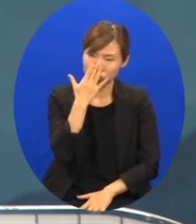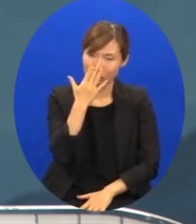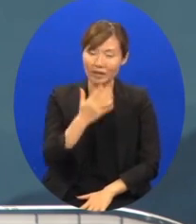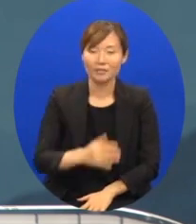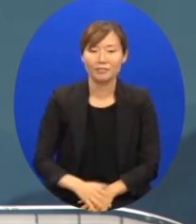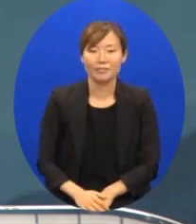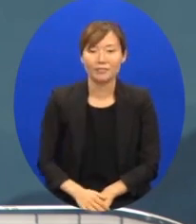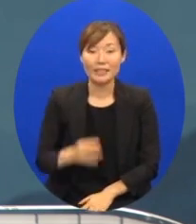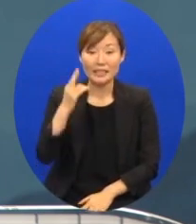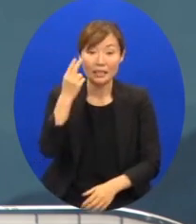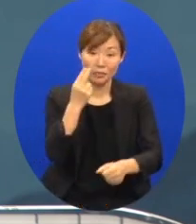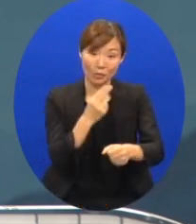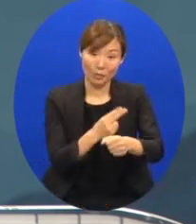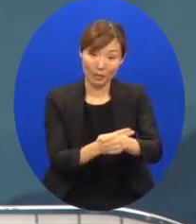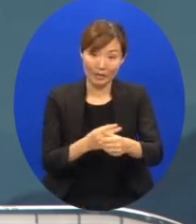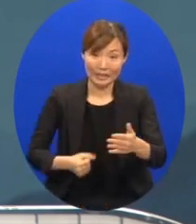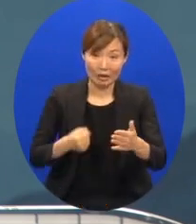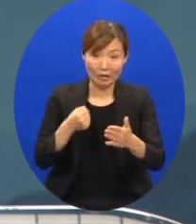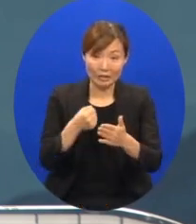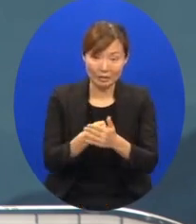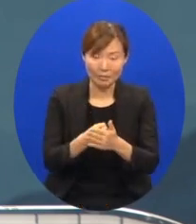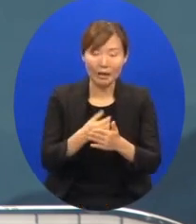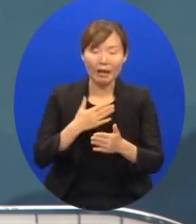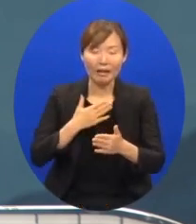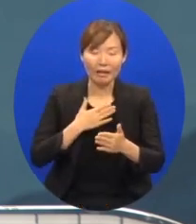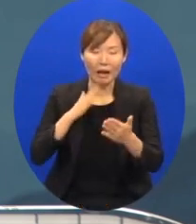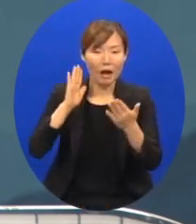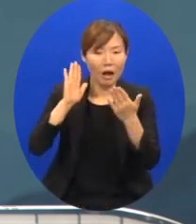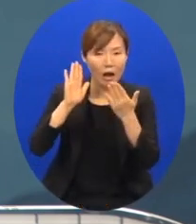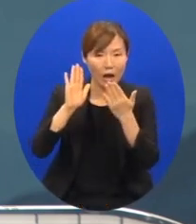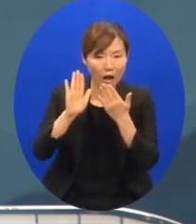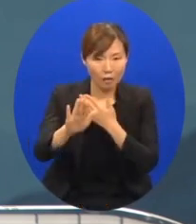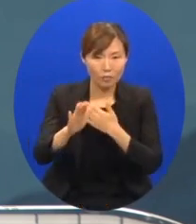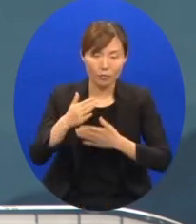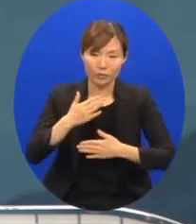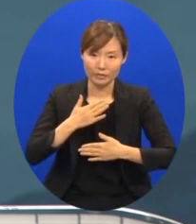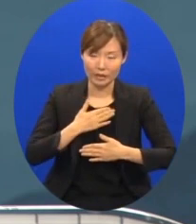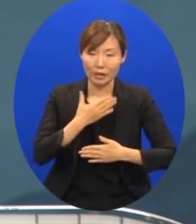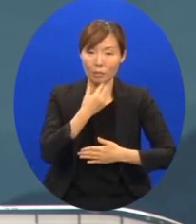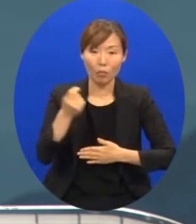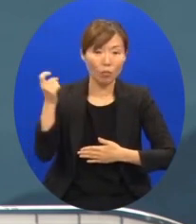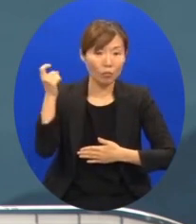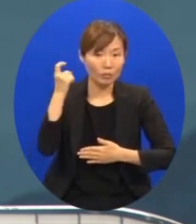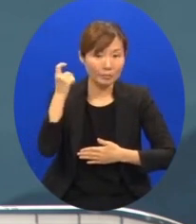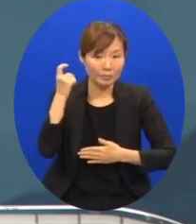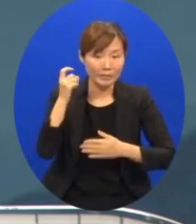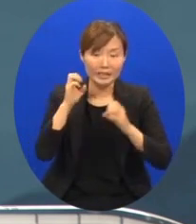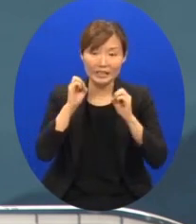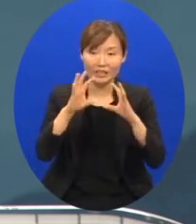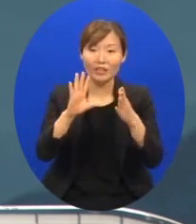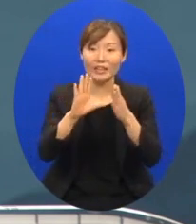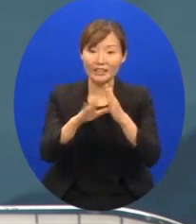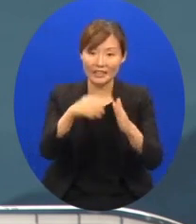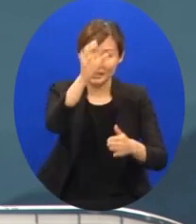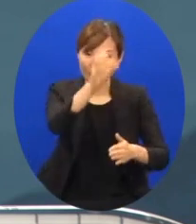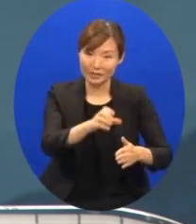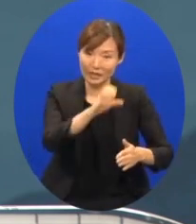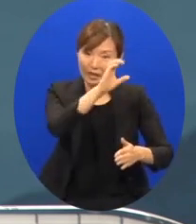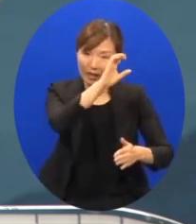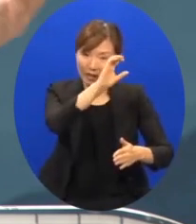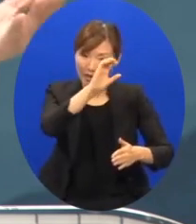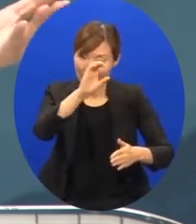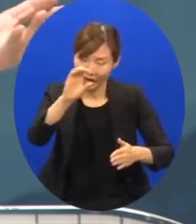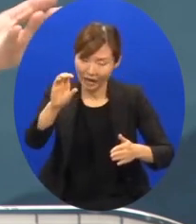결심을 1 합니다 내가 앞으로 어디서든지 복음을 전할 때는 십자가의 예수 그리스도 외에는